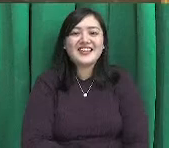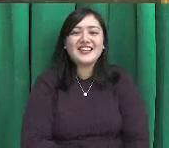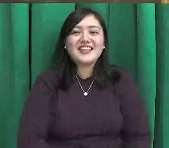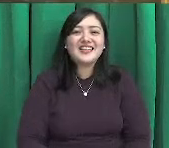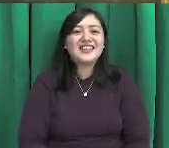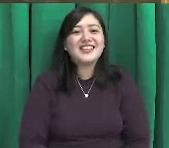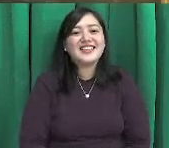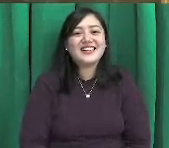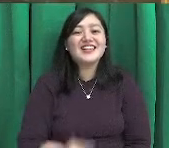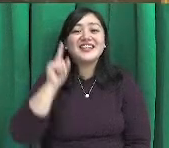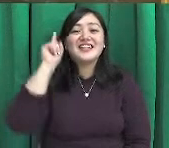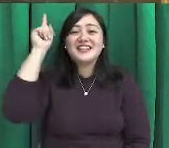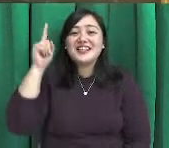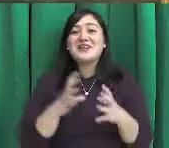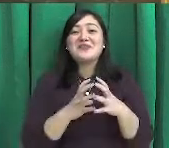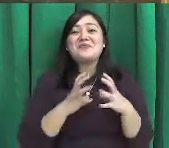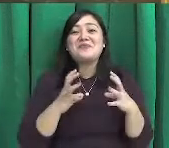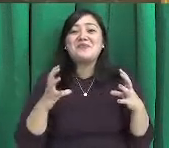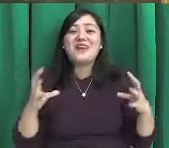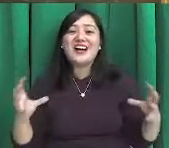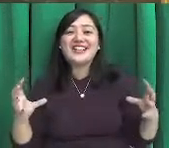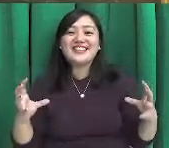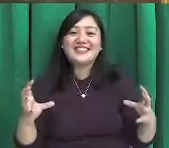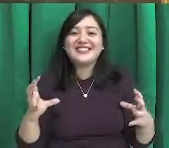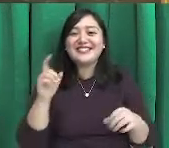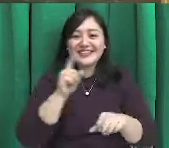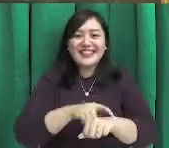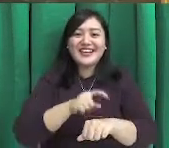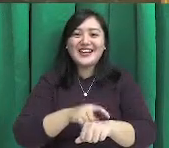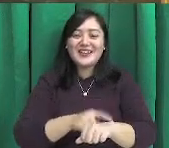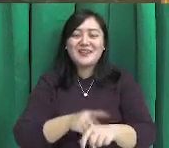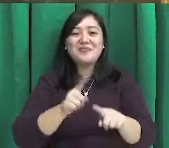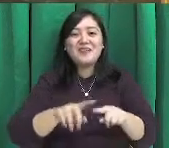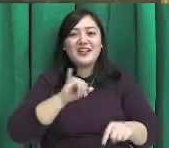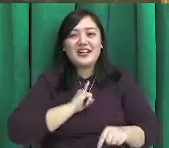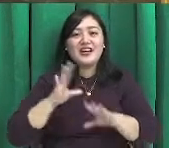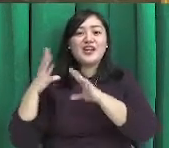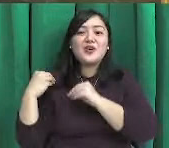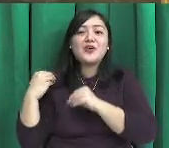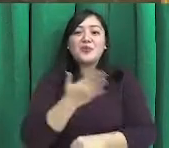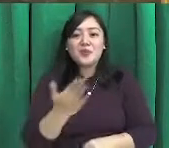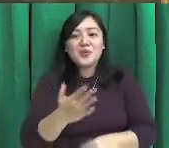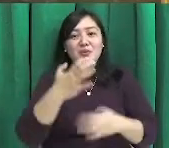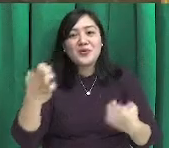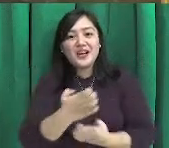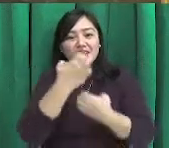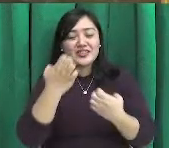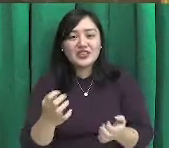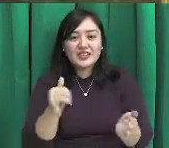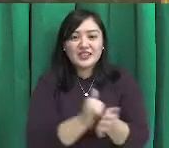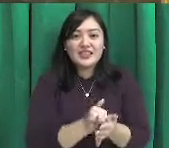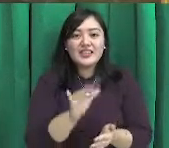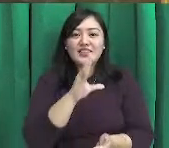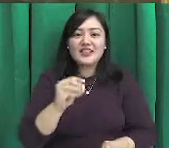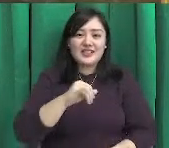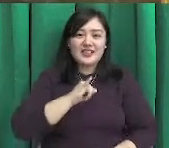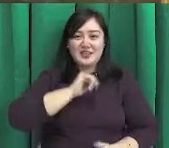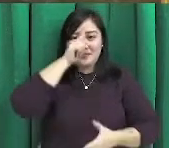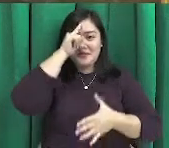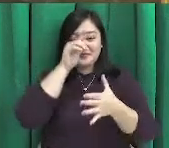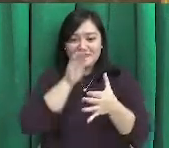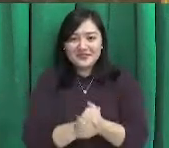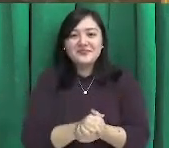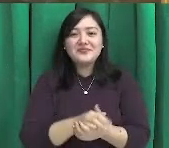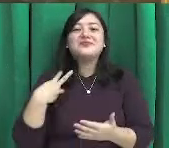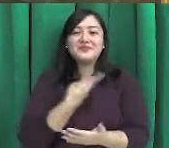medyo talagang grabe yung overtime natin ngayon. Pero I hope you enjoy that. And ako po'y naniniwala na tayo pinagpala sa lahat po ng